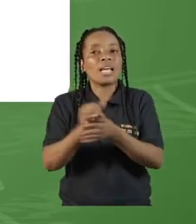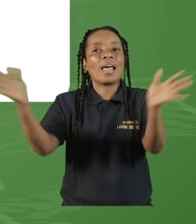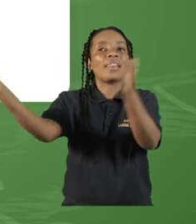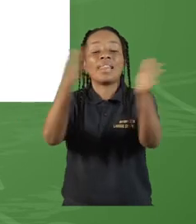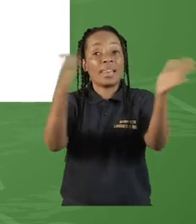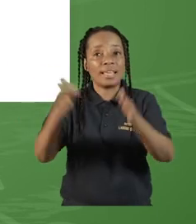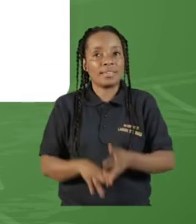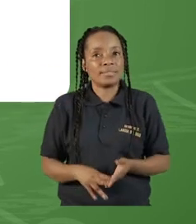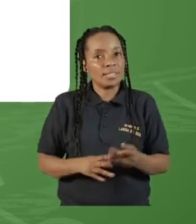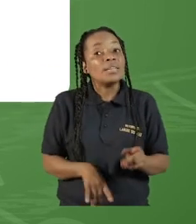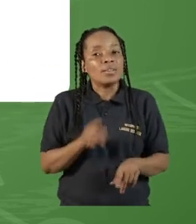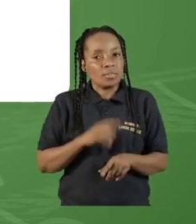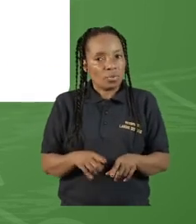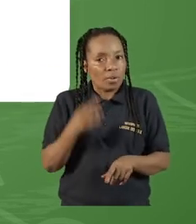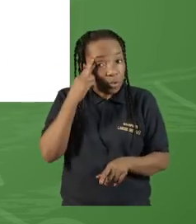laisse quelques temps pour répondre.